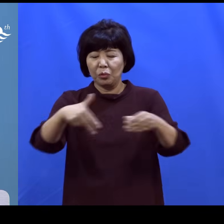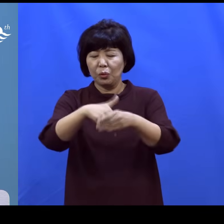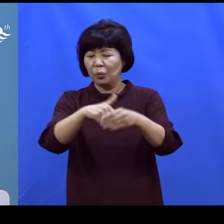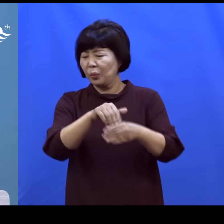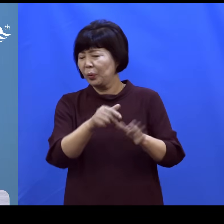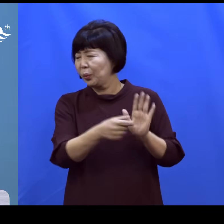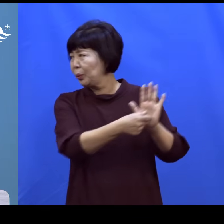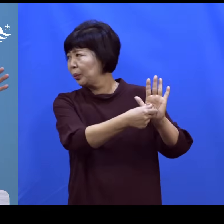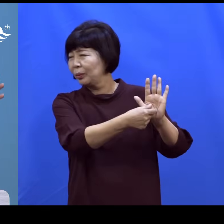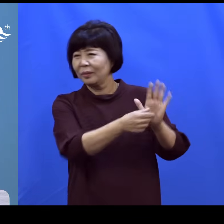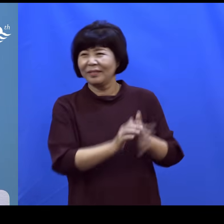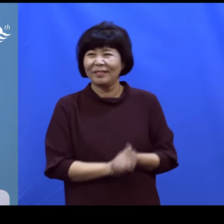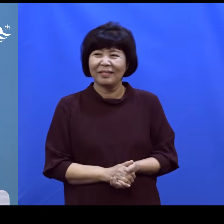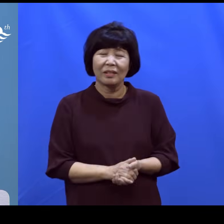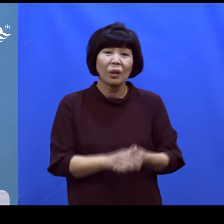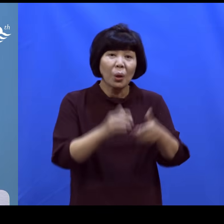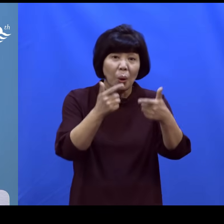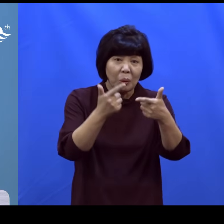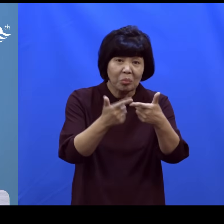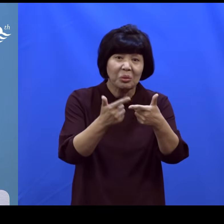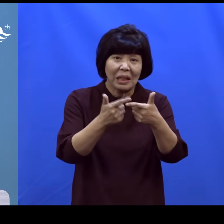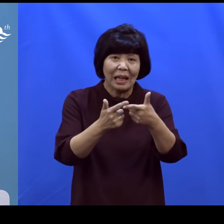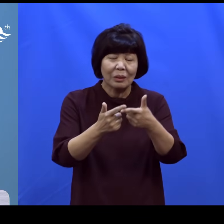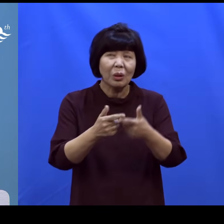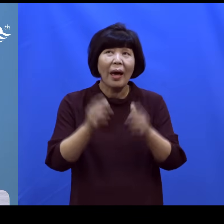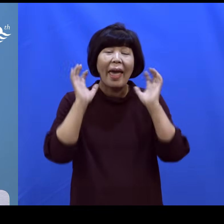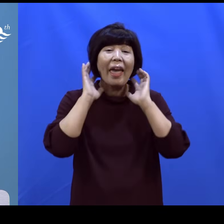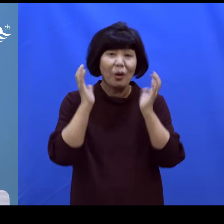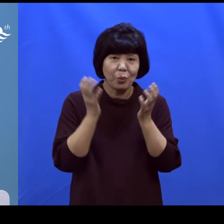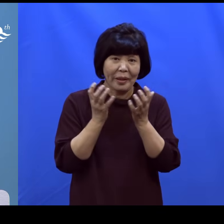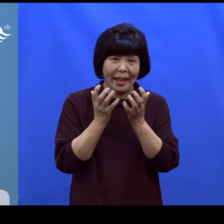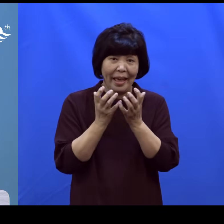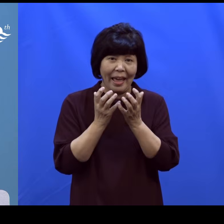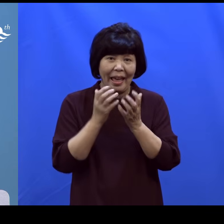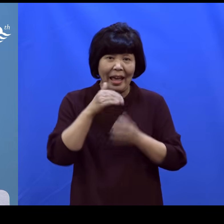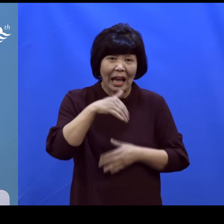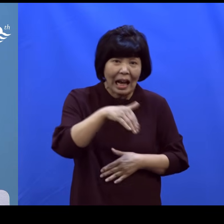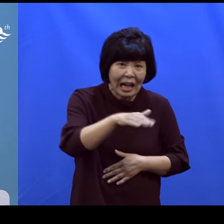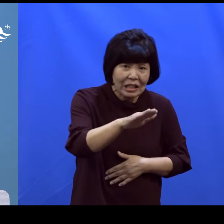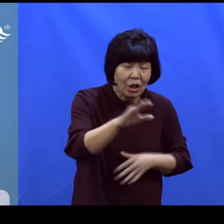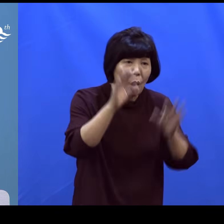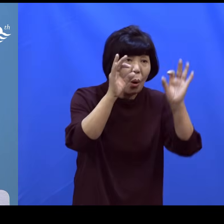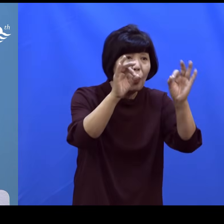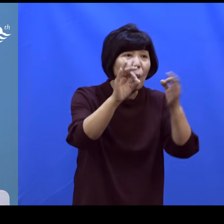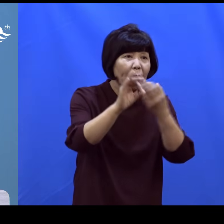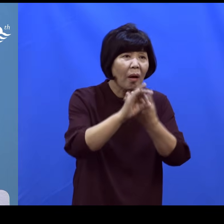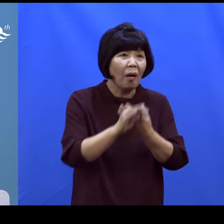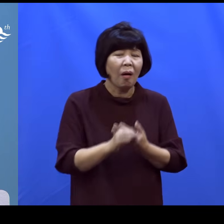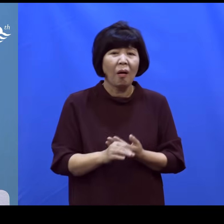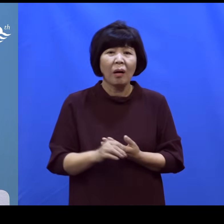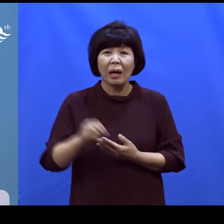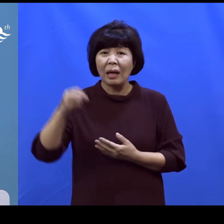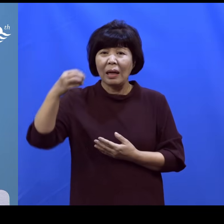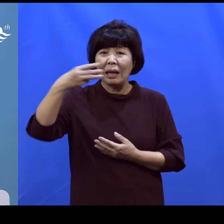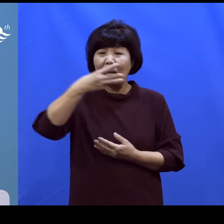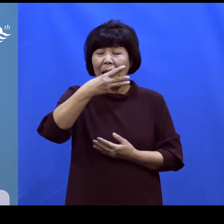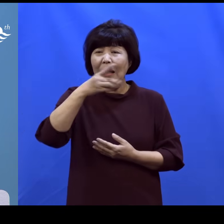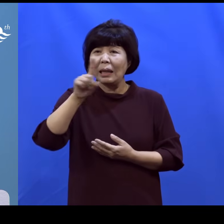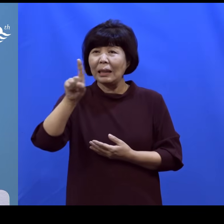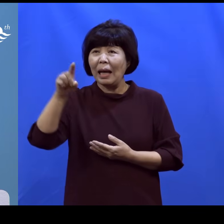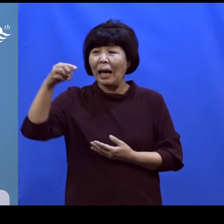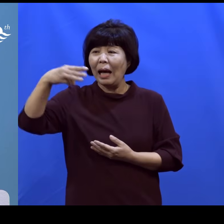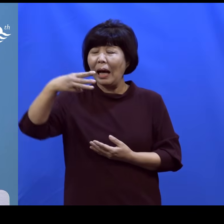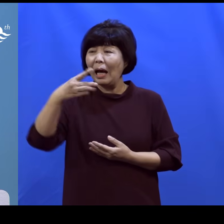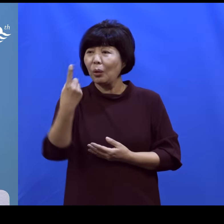이 부산도 이 구남로나 광안리나 가보세요. 서울의 성수동이라는 데 가면 뭐가 많은지 아세요? 타로점이 많아요.